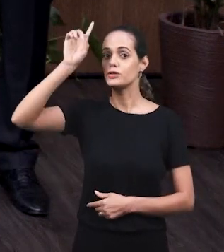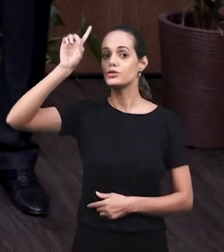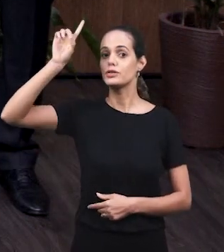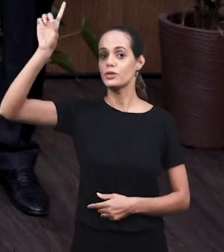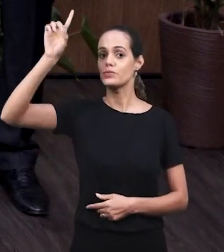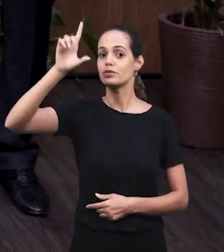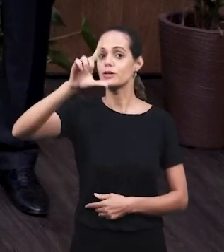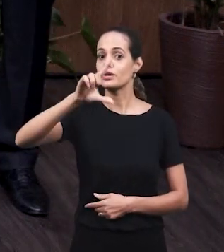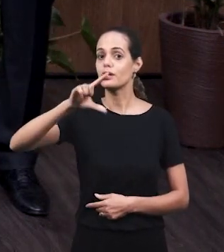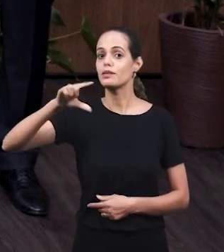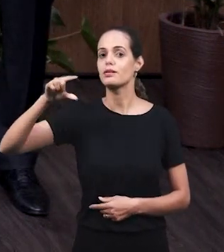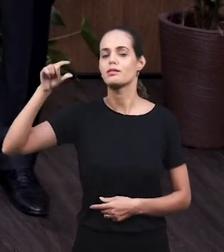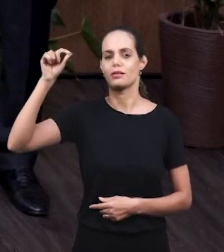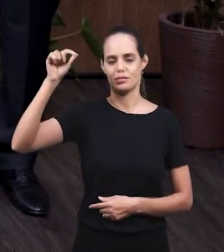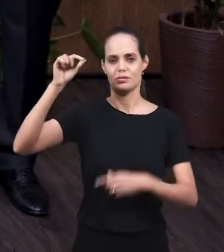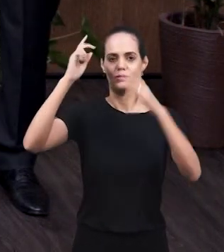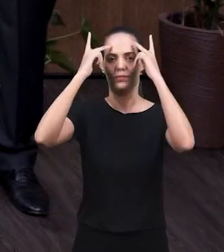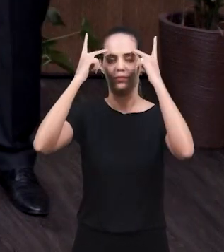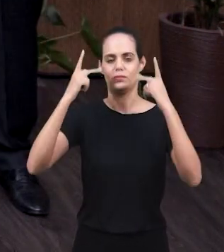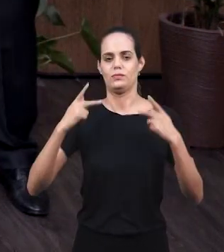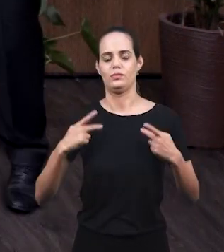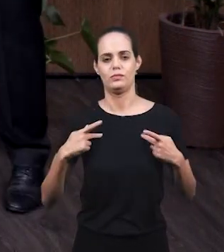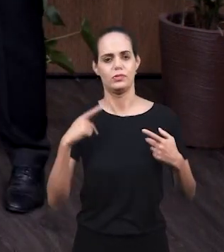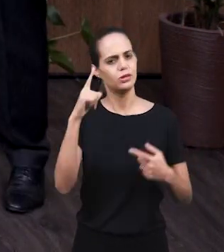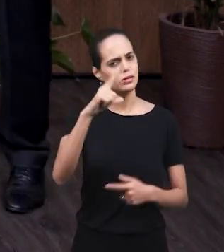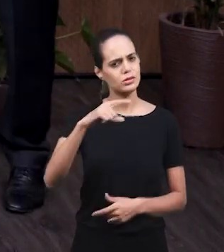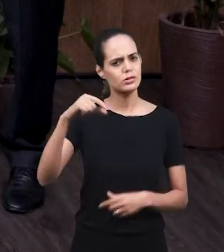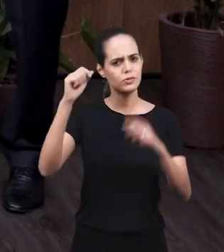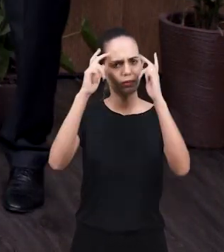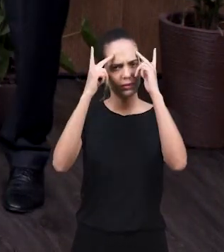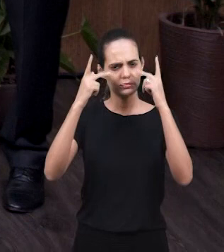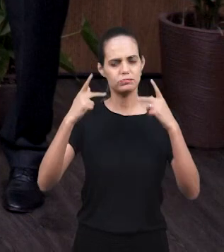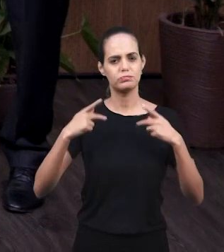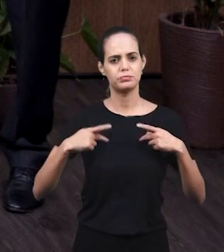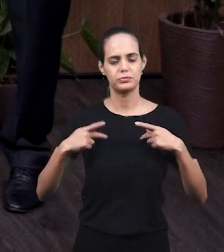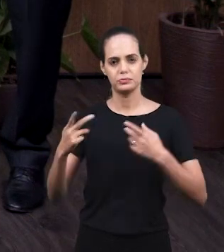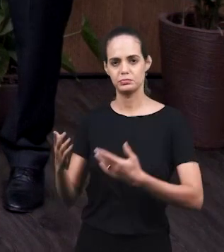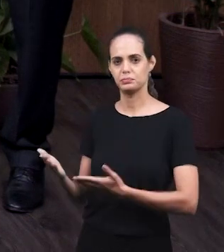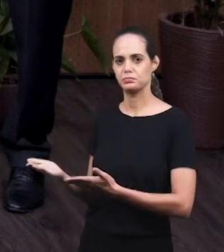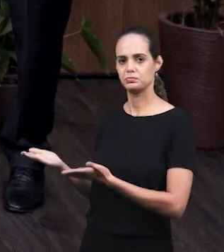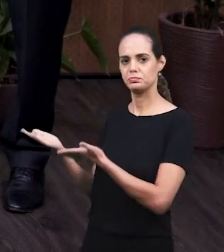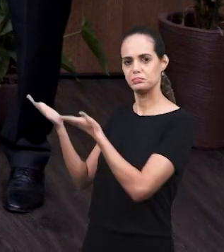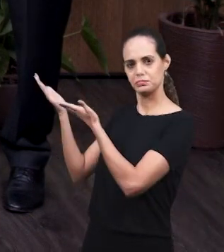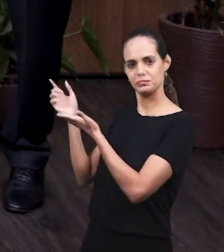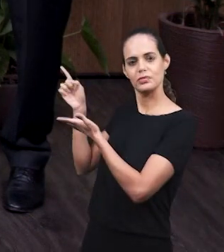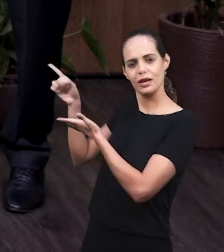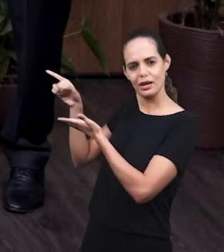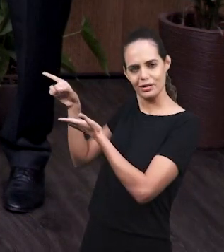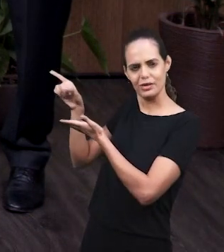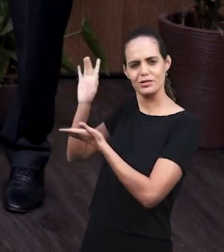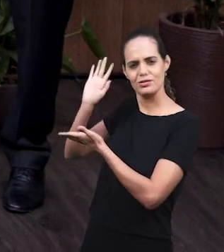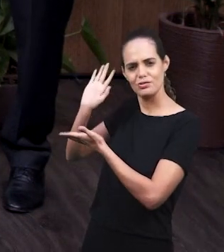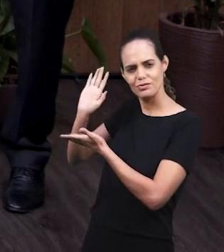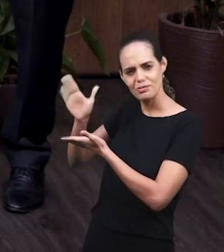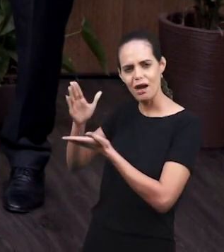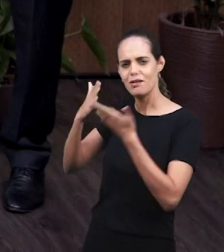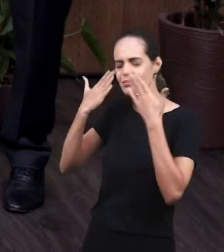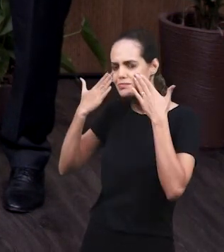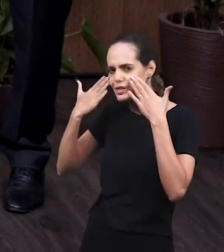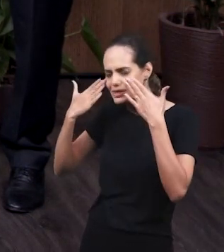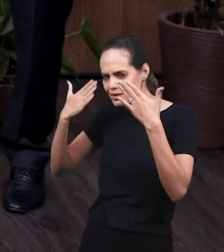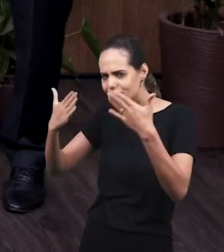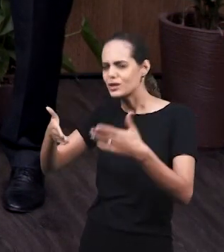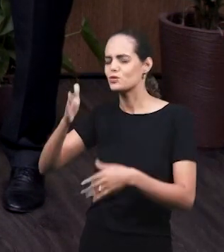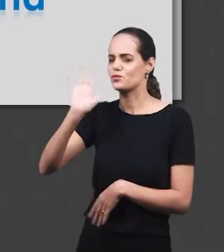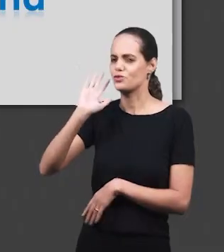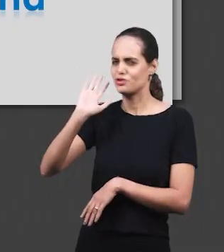qui est celui qui apporte l'élection de l'homme. Comme il est écrit dans ce tableau didactique